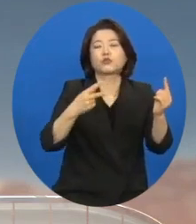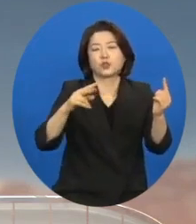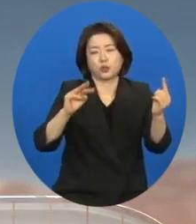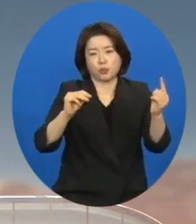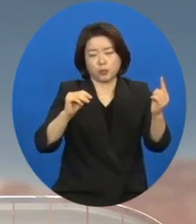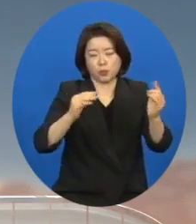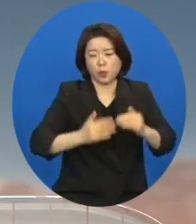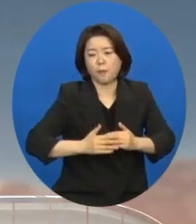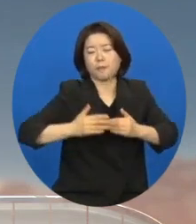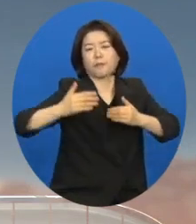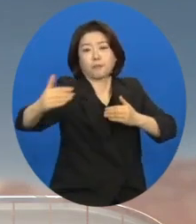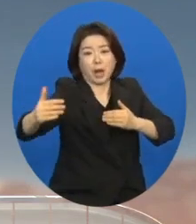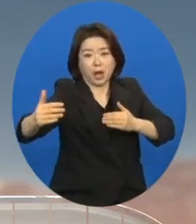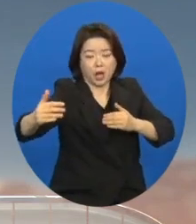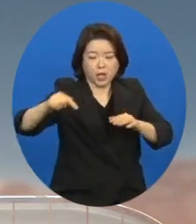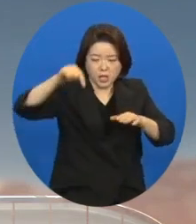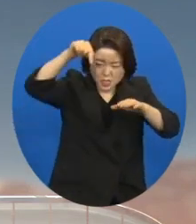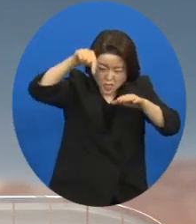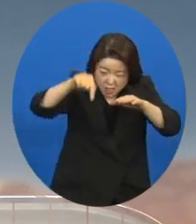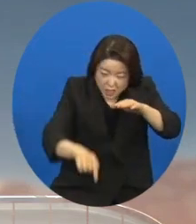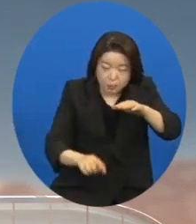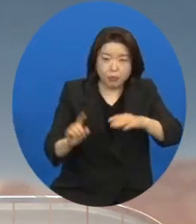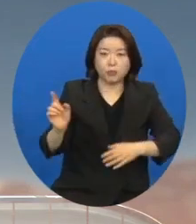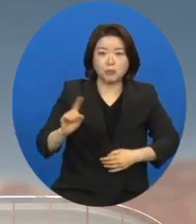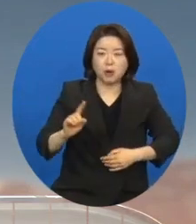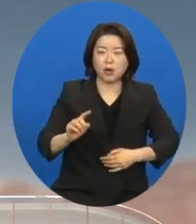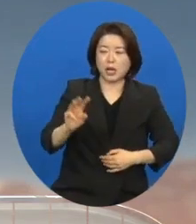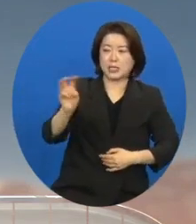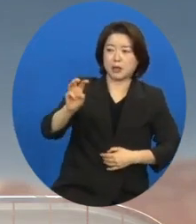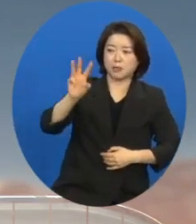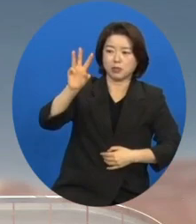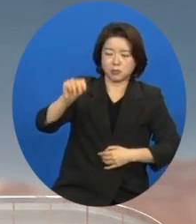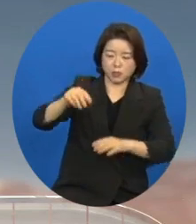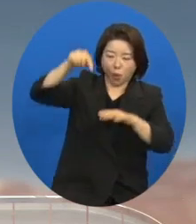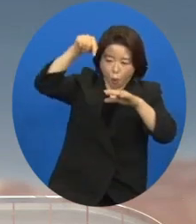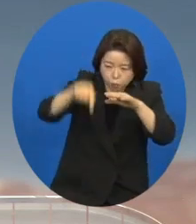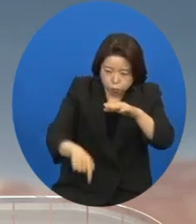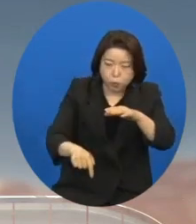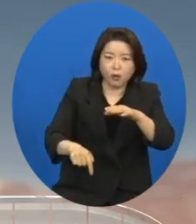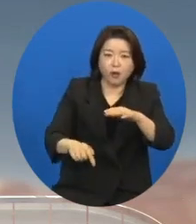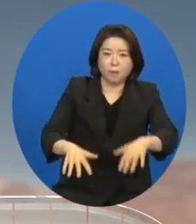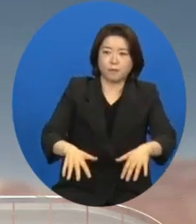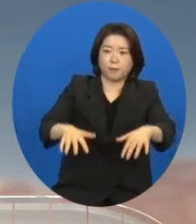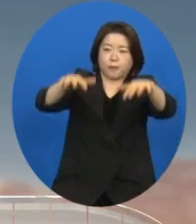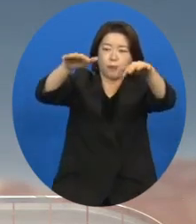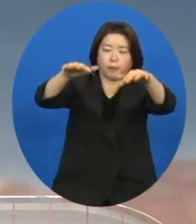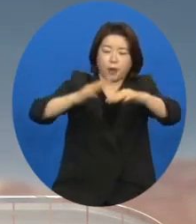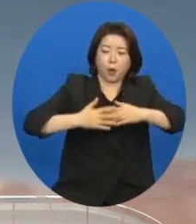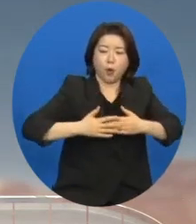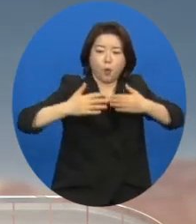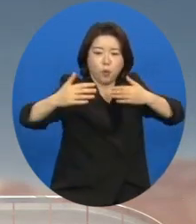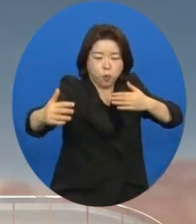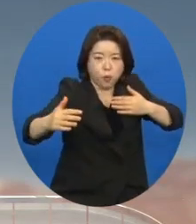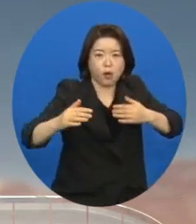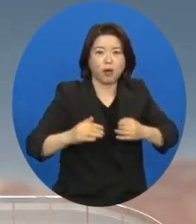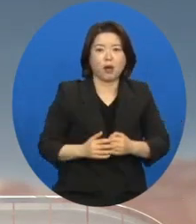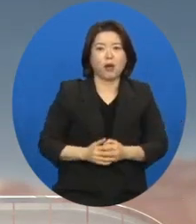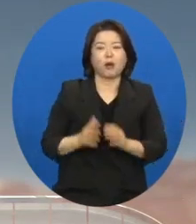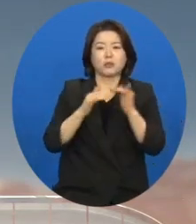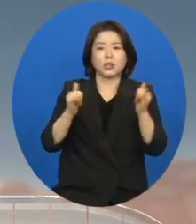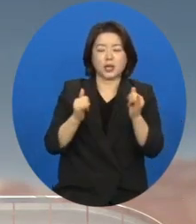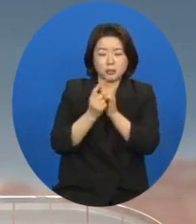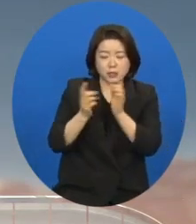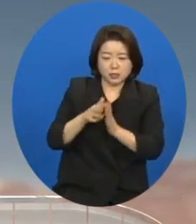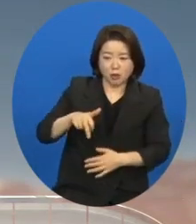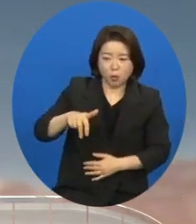커지고 그다음 깊이는요, 깊은 곳은 한 30m까지도 깊어진다는 거예요. 그러니까 건널 수가 없는 강이